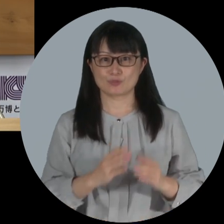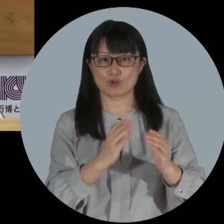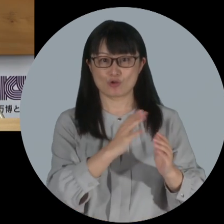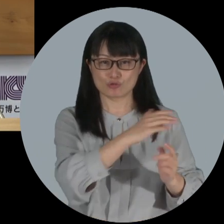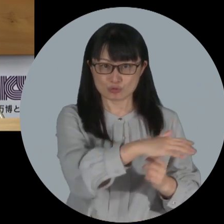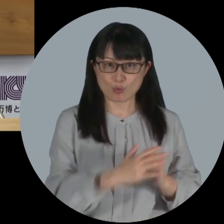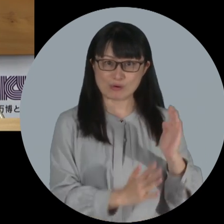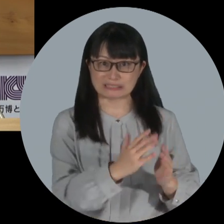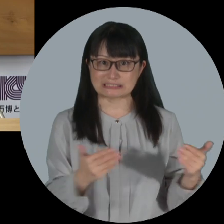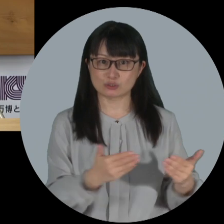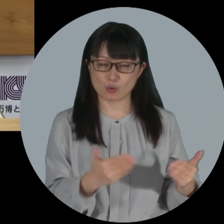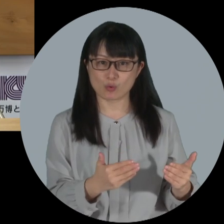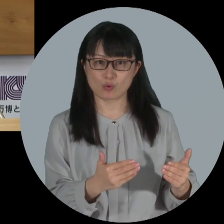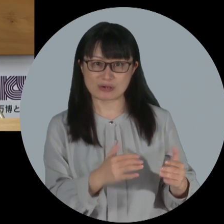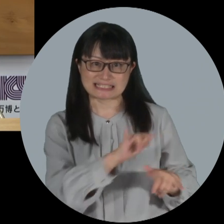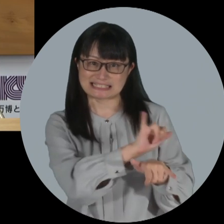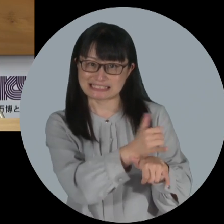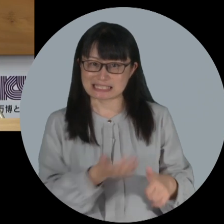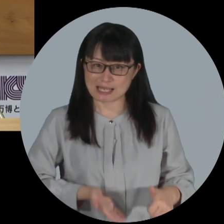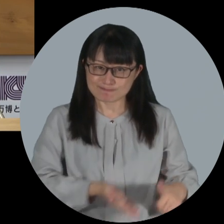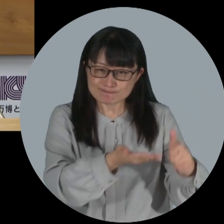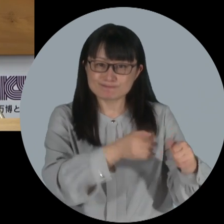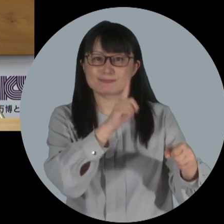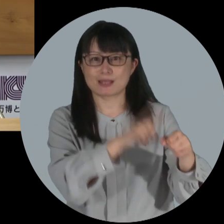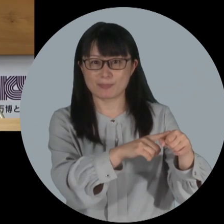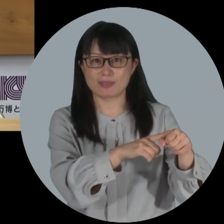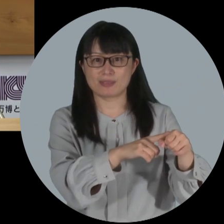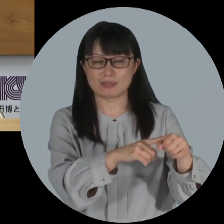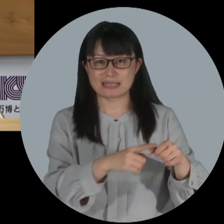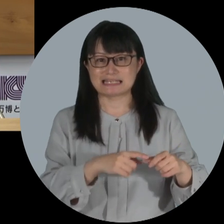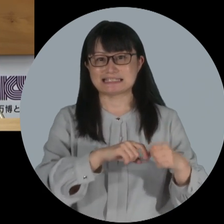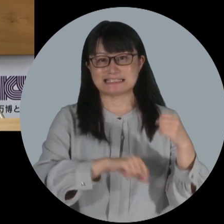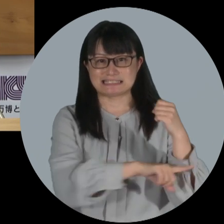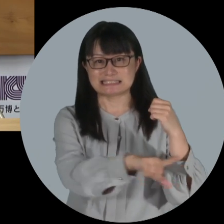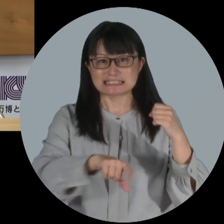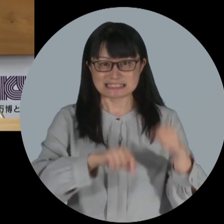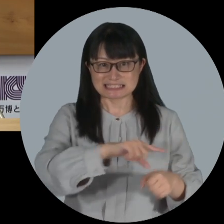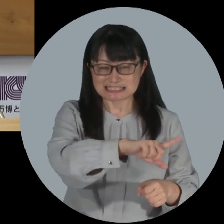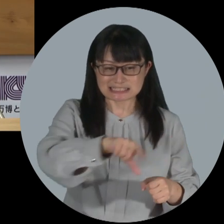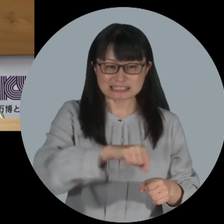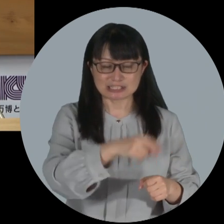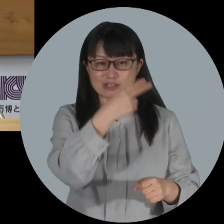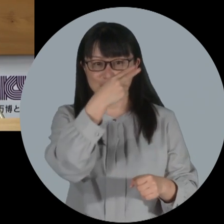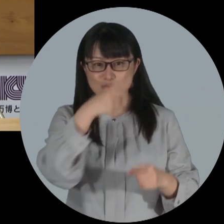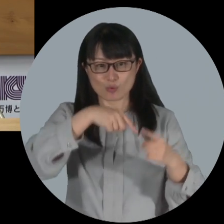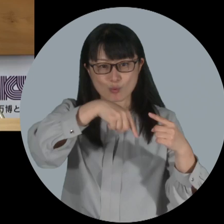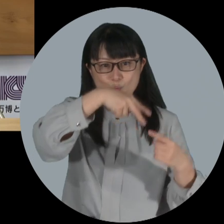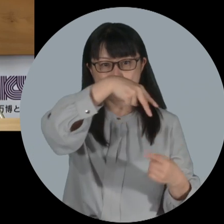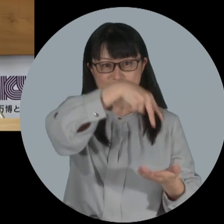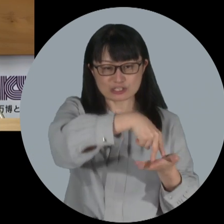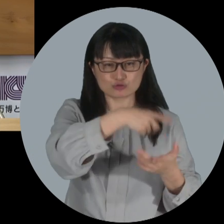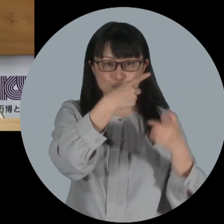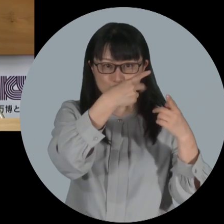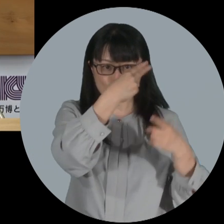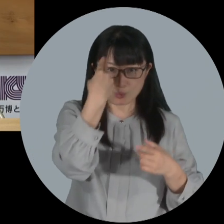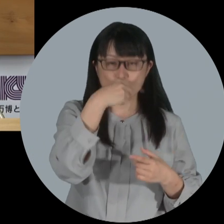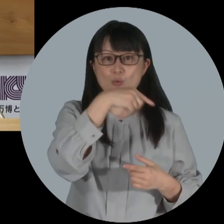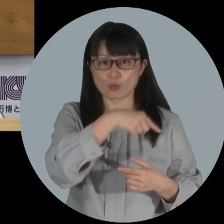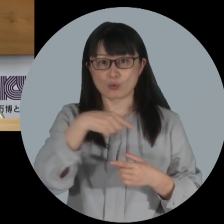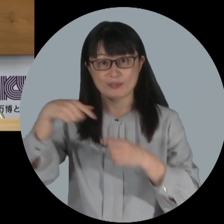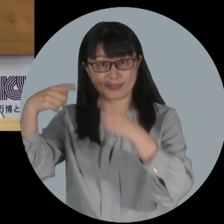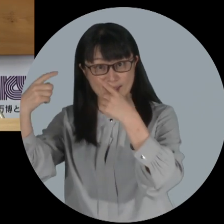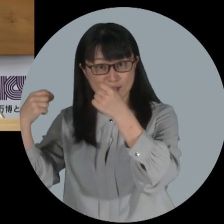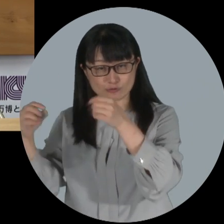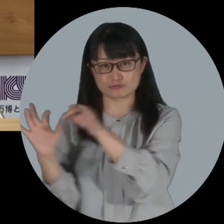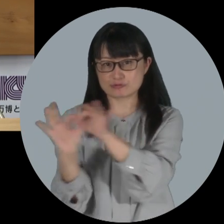人材の育成を目的として地元の公立高校を公立大学の継続高校とする取